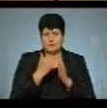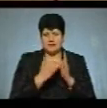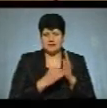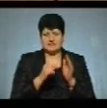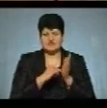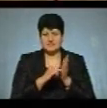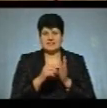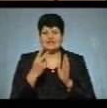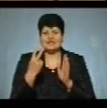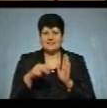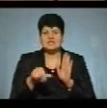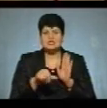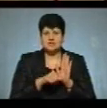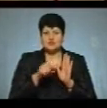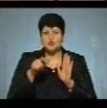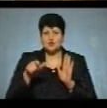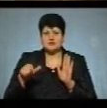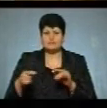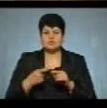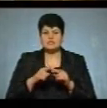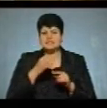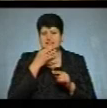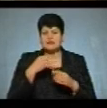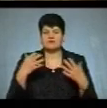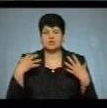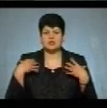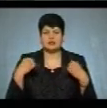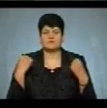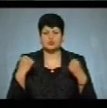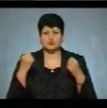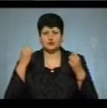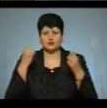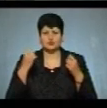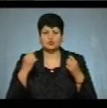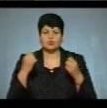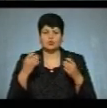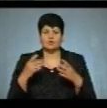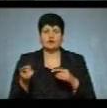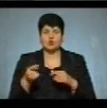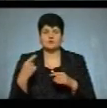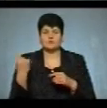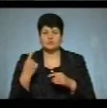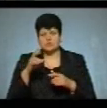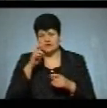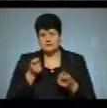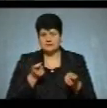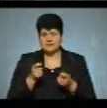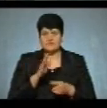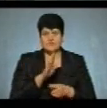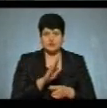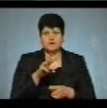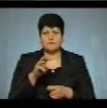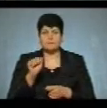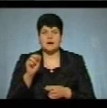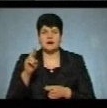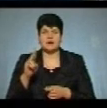відзначили 26 осіб. Про це повідомив начальник фізичної культури і спорту Тернопільської облдержадміністрації Віктор